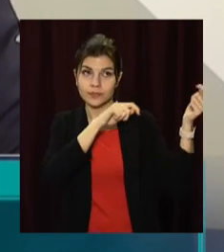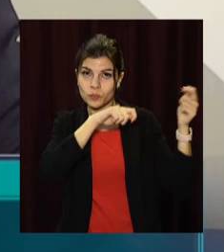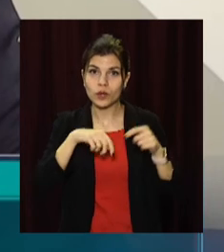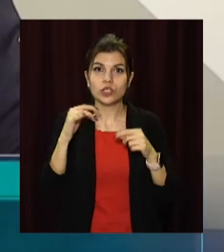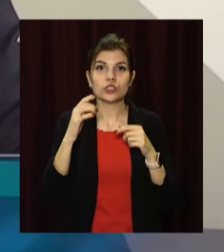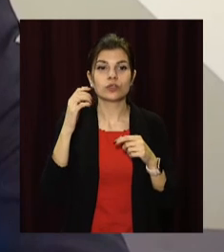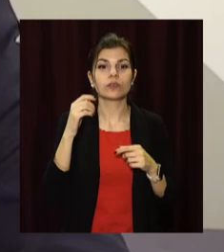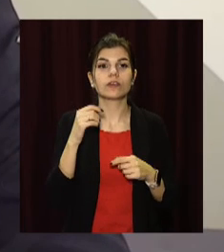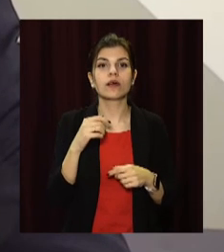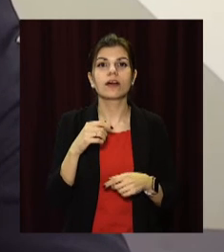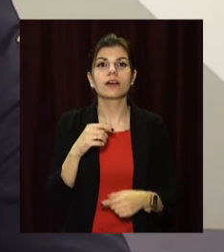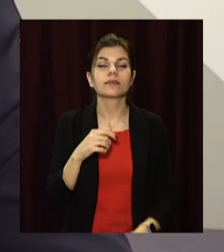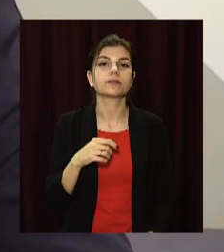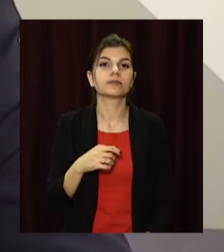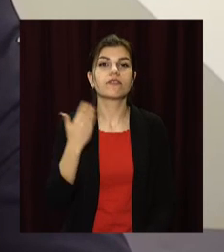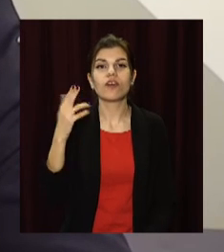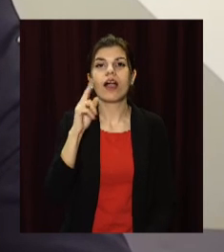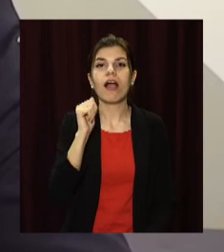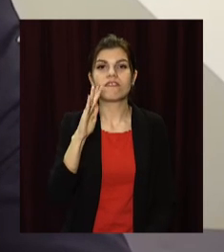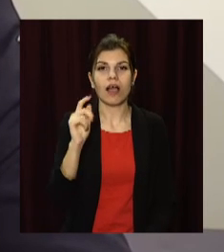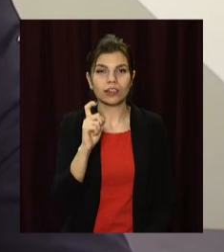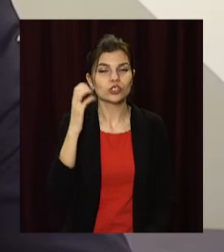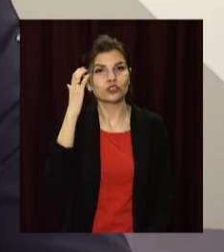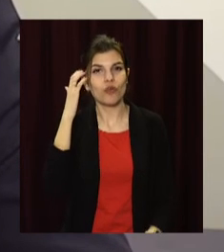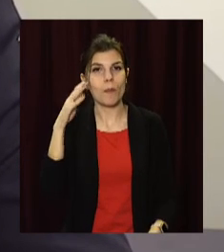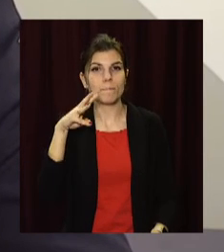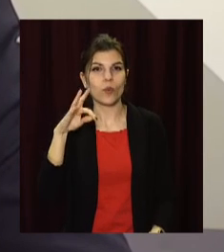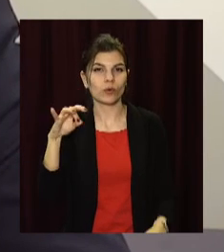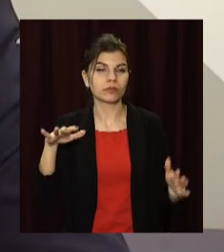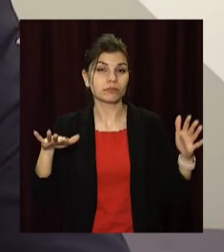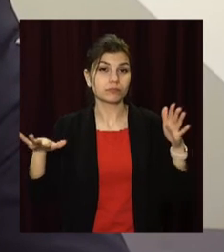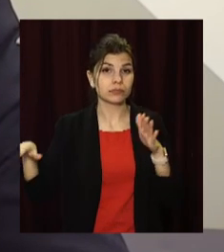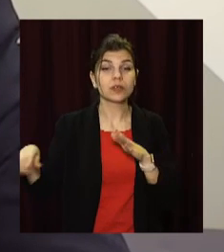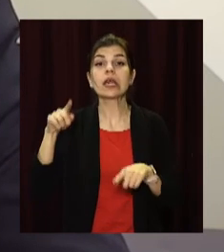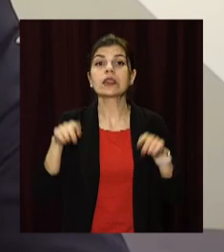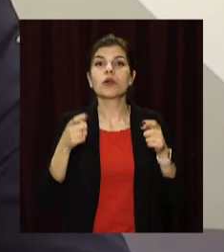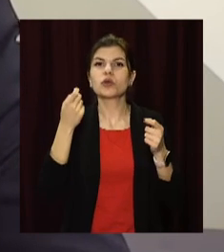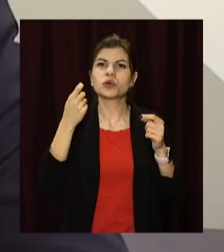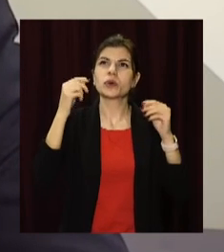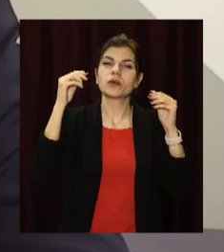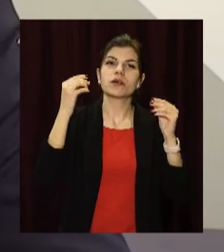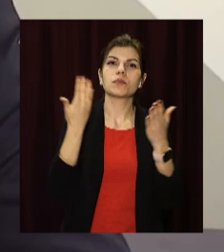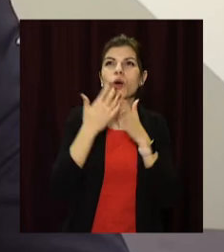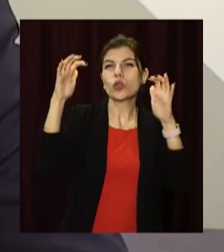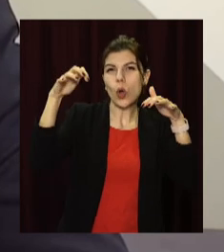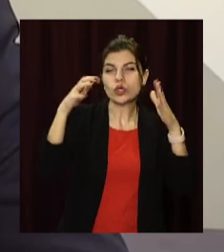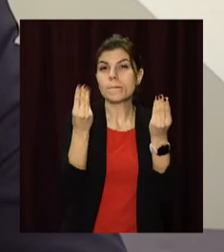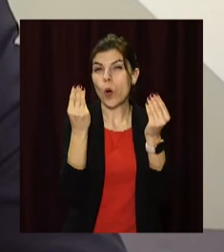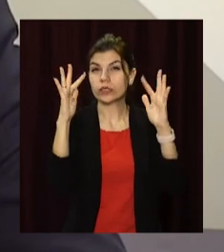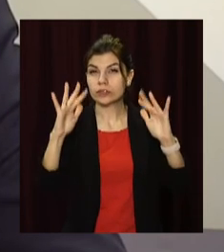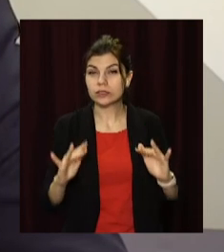Чорного моря, Кавказу, у північно-східному напрямку. Очікуються невеликі місцями помірні опади у вигляді дощу і мокрого